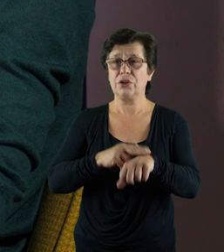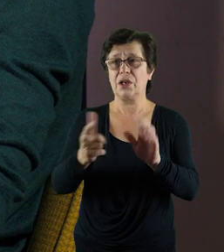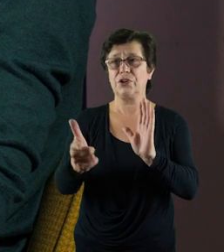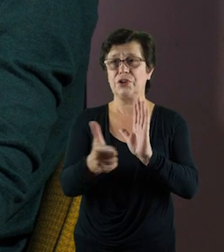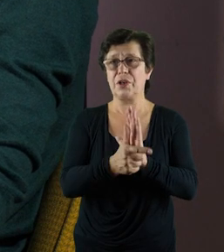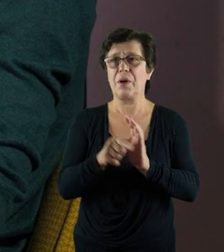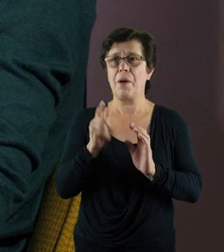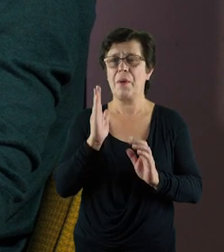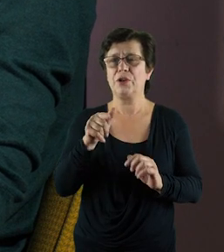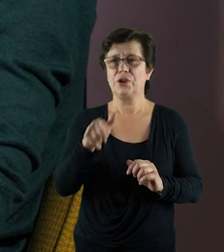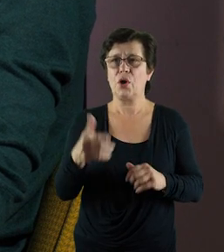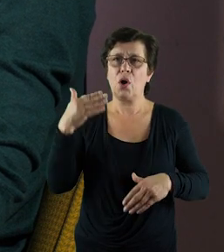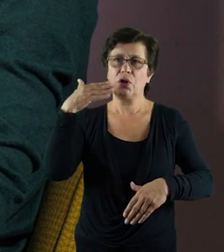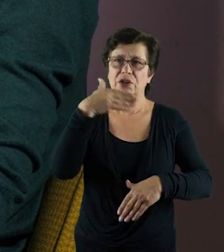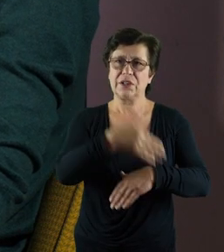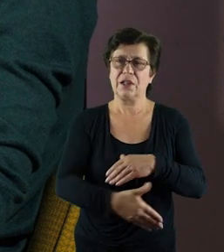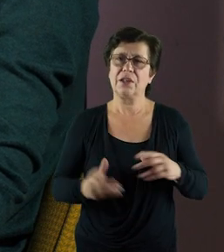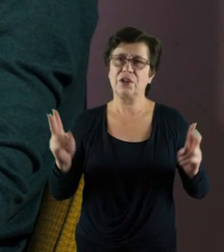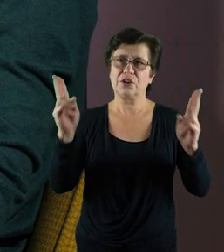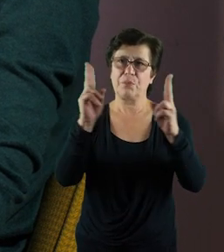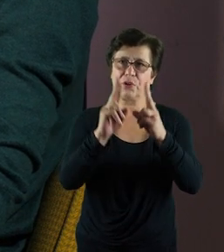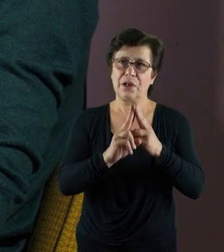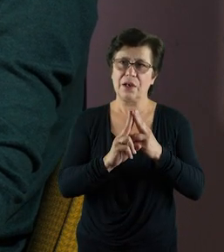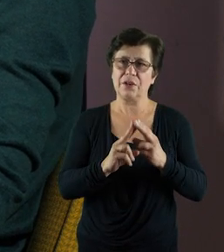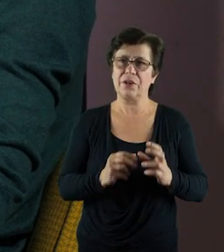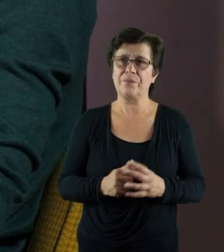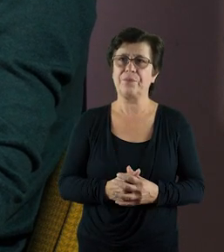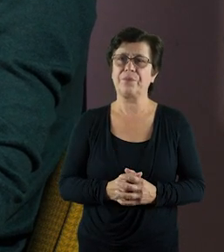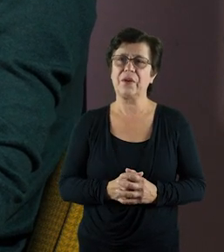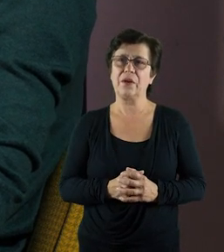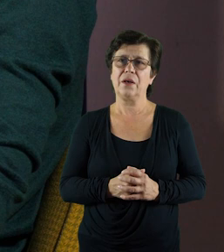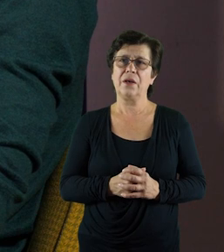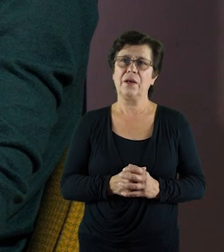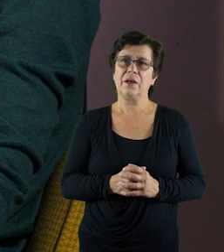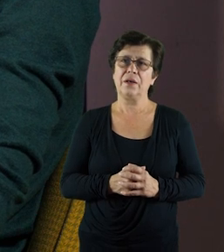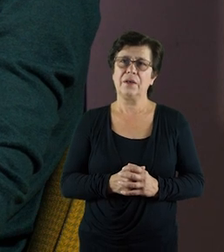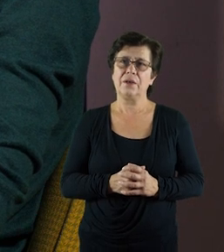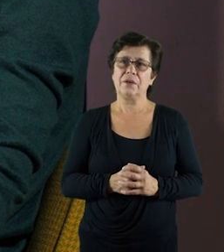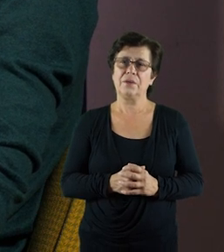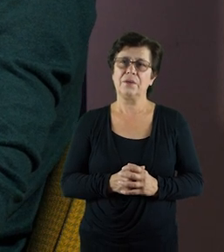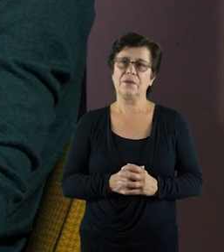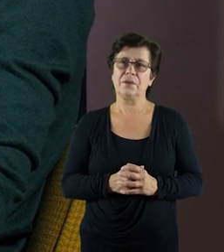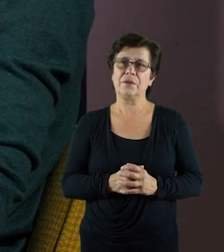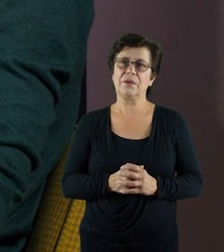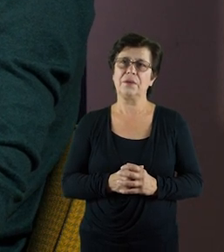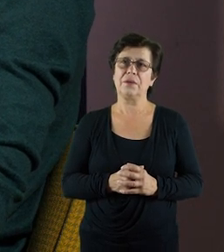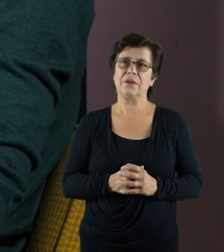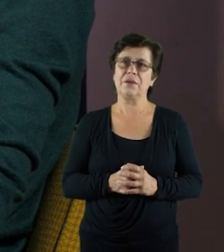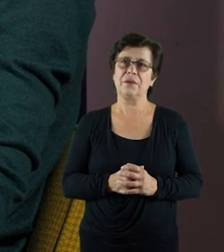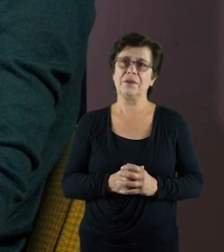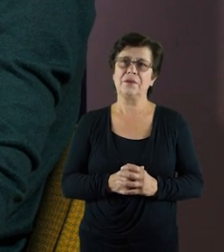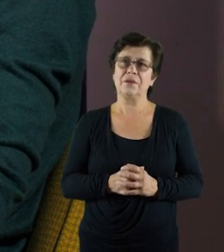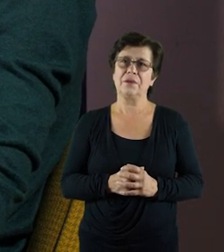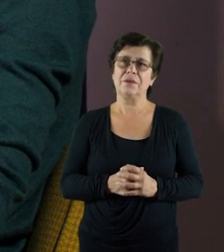będzie ostatnie spotkanie z cyklu Między Wierszami. Zakończymy je właśnie sylwetką Kazimierza Wierzyńskiego.